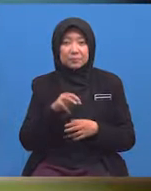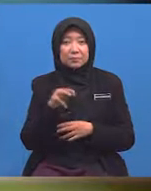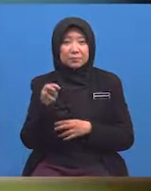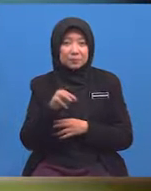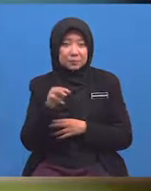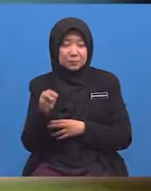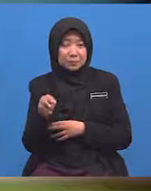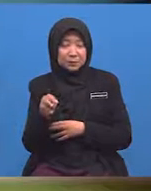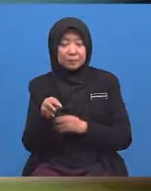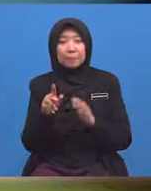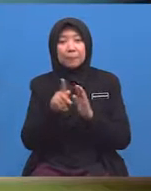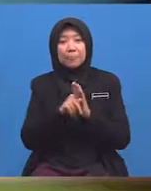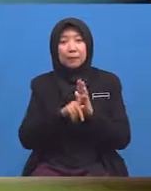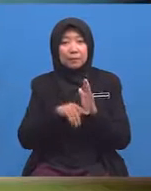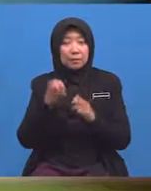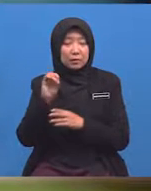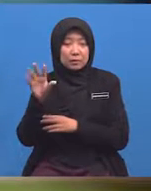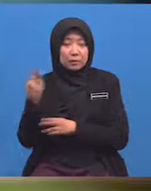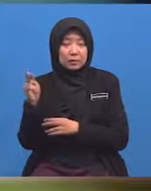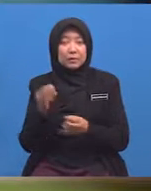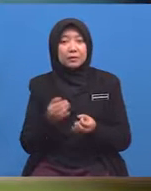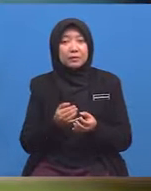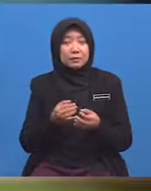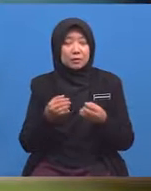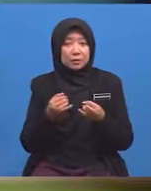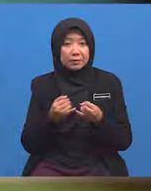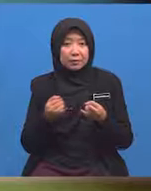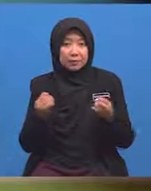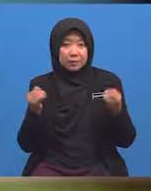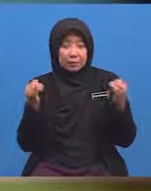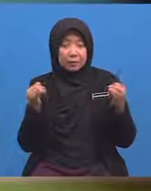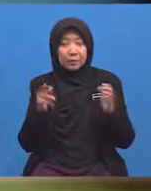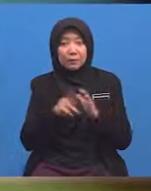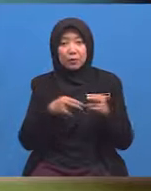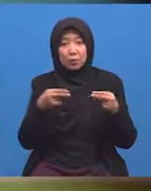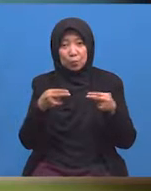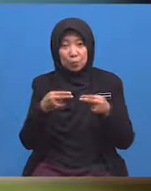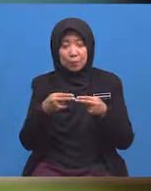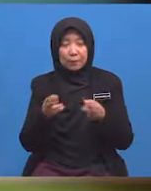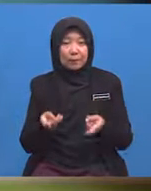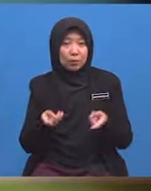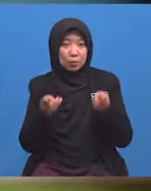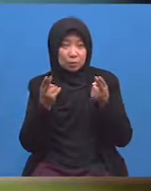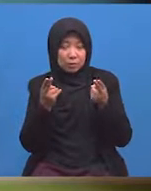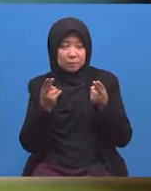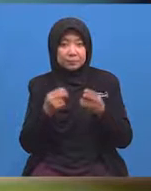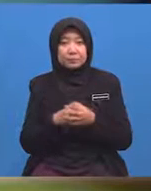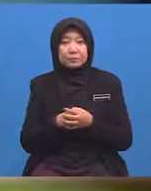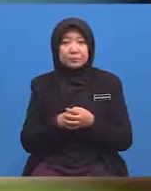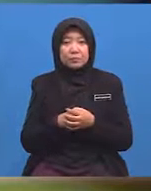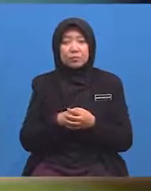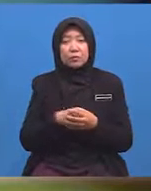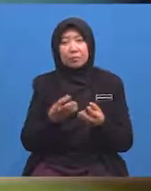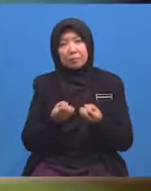Murid-murid, perkembangan jaringan pengangkutan dan perhubungan memberikan